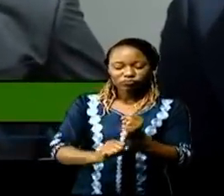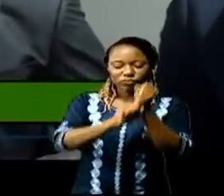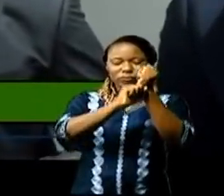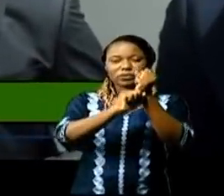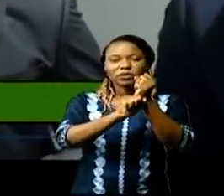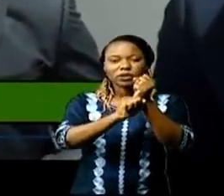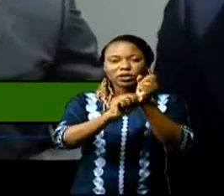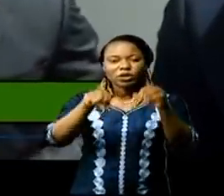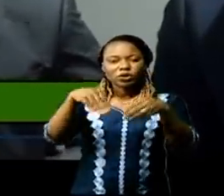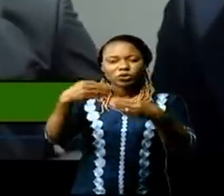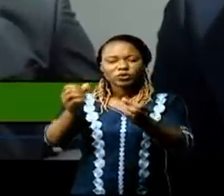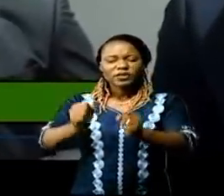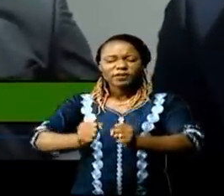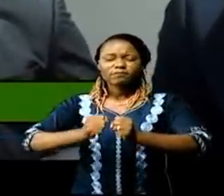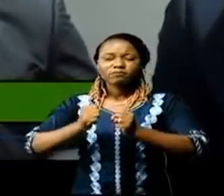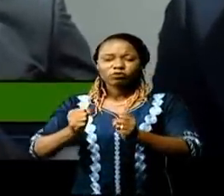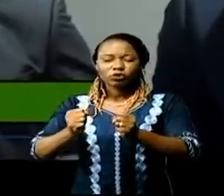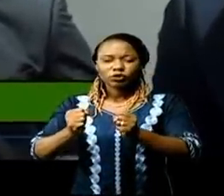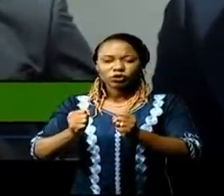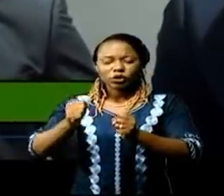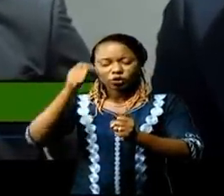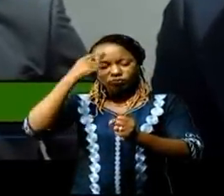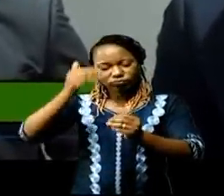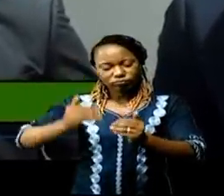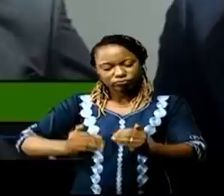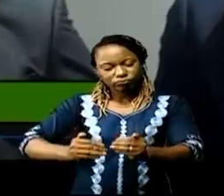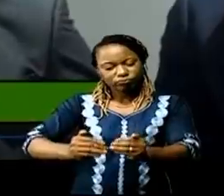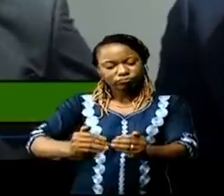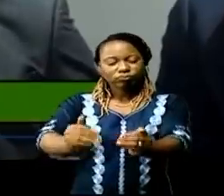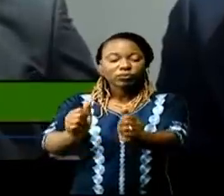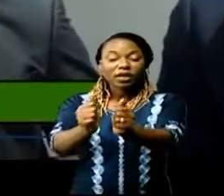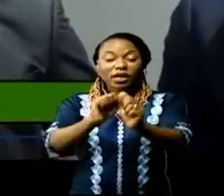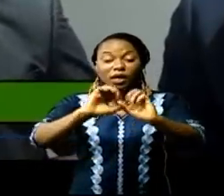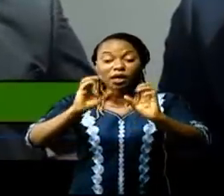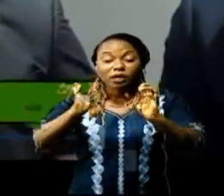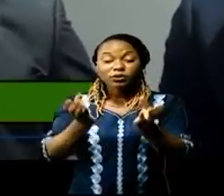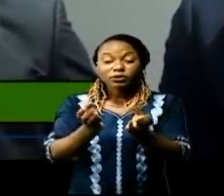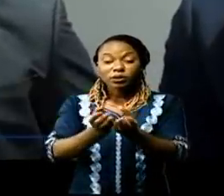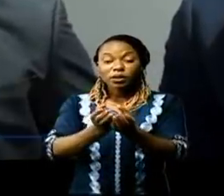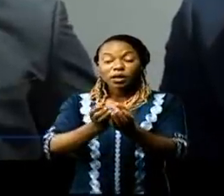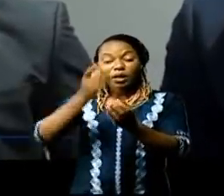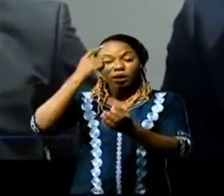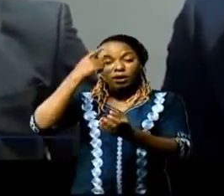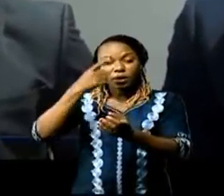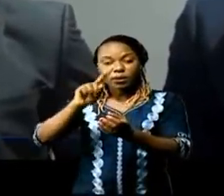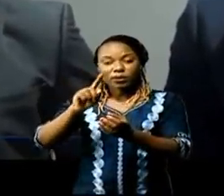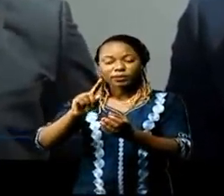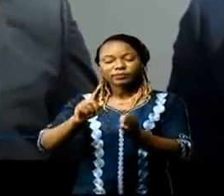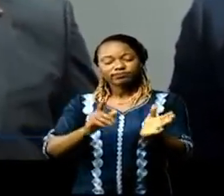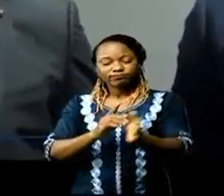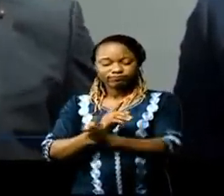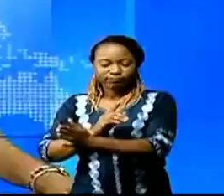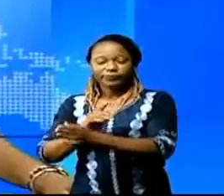nous donner aussi cette force de nos ancêtres, pour qu'ensemble, nous venions à bout de cet ennemi.